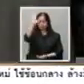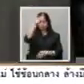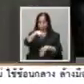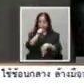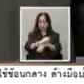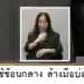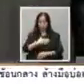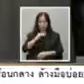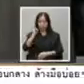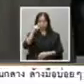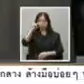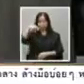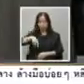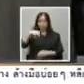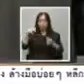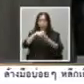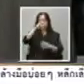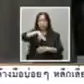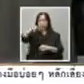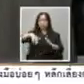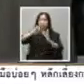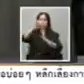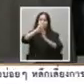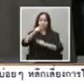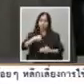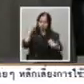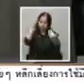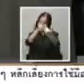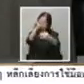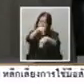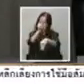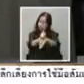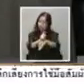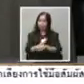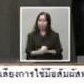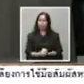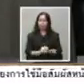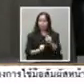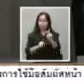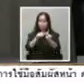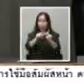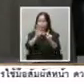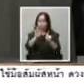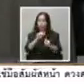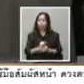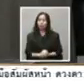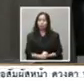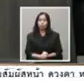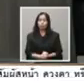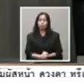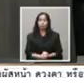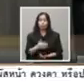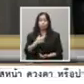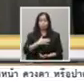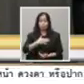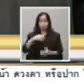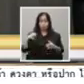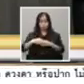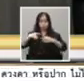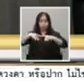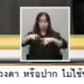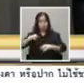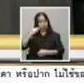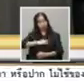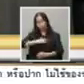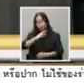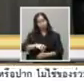ผมจุลพันธ์อมรวิวัฒน์เพื่อไทยเชียงใหม่ผมประท้วงท่านประธานตามข้อบังคับการประชุมข้อที่9ครับพวกผมที่เป็นฝ่ายค้านเนี่ยเริ่มรู้สึก